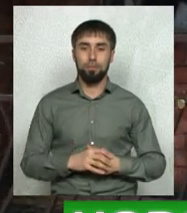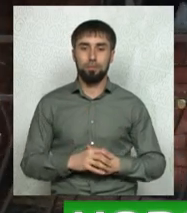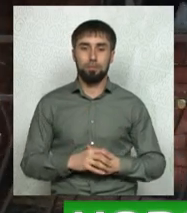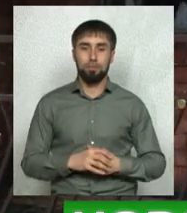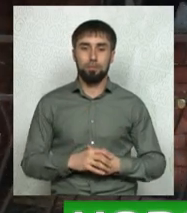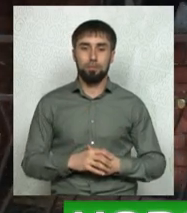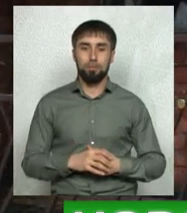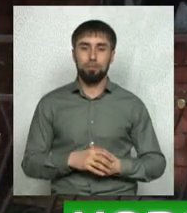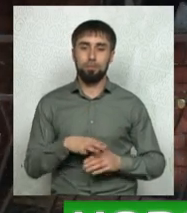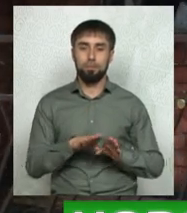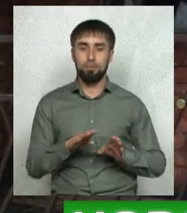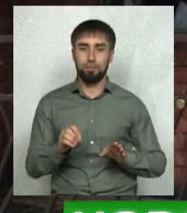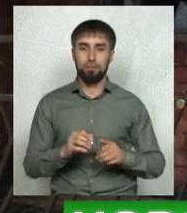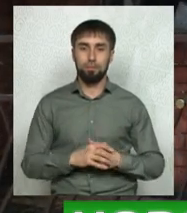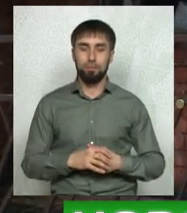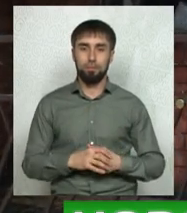Также